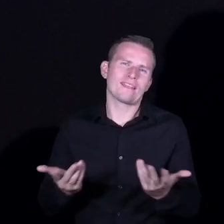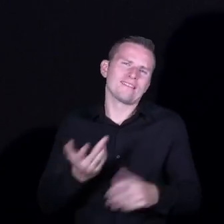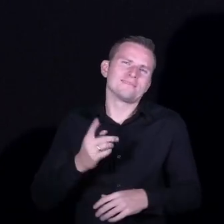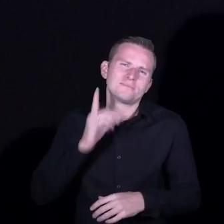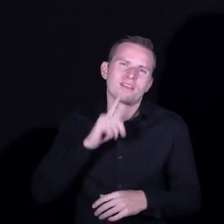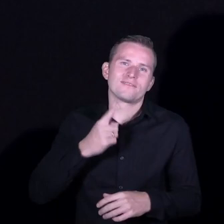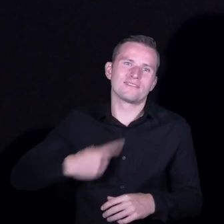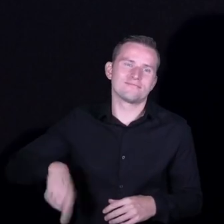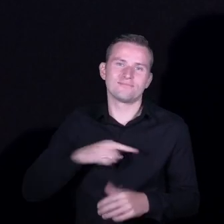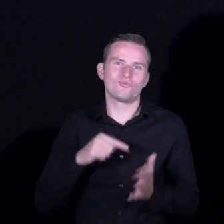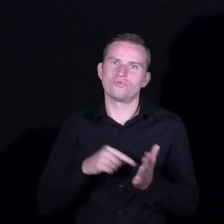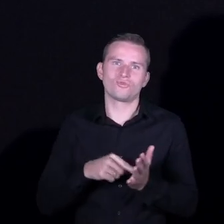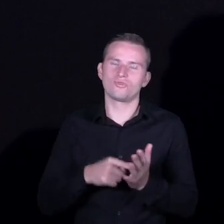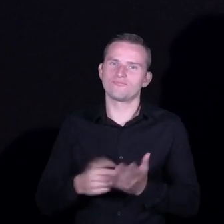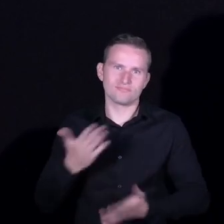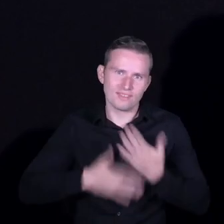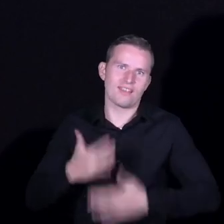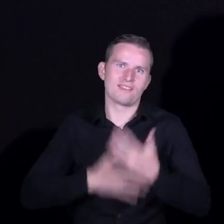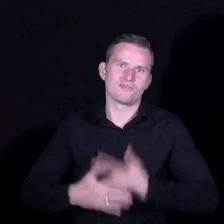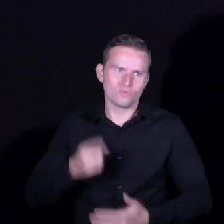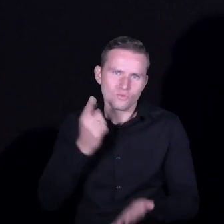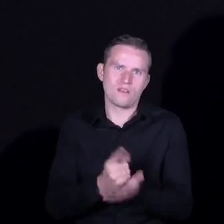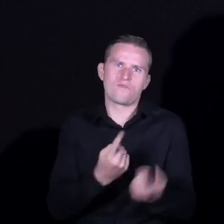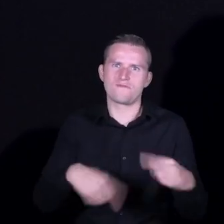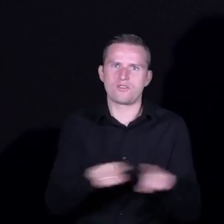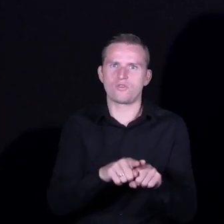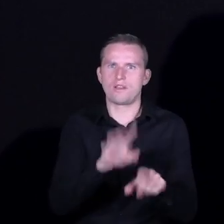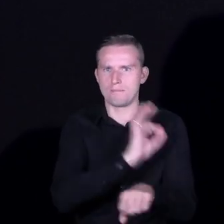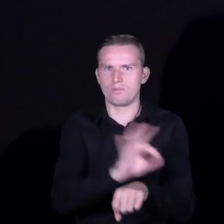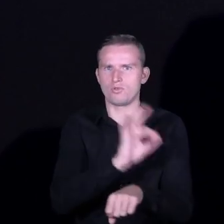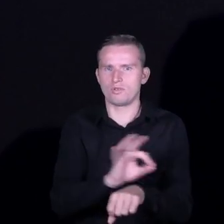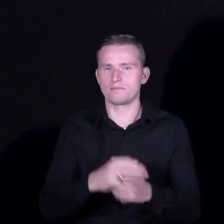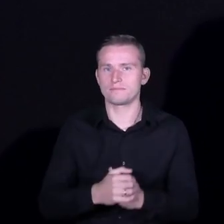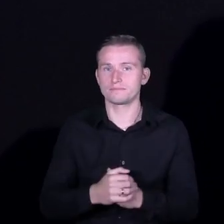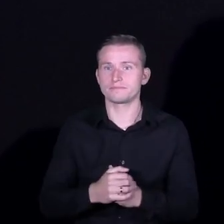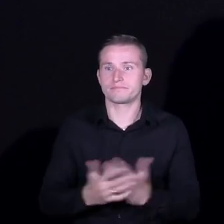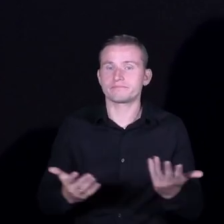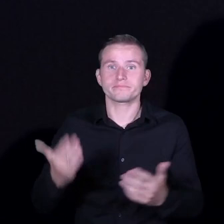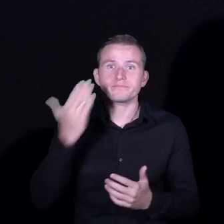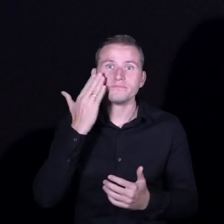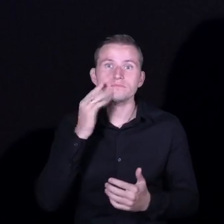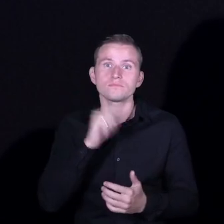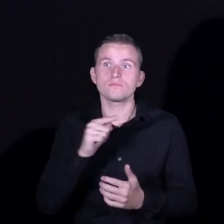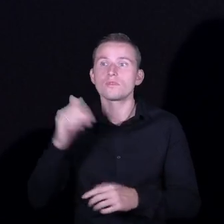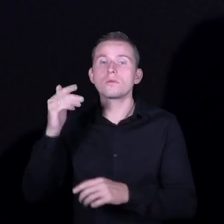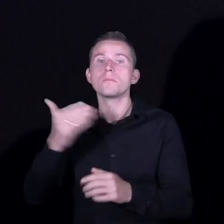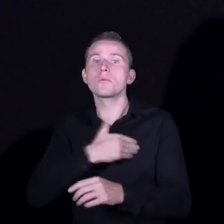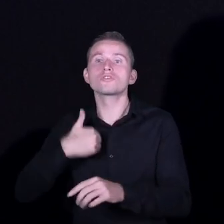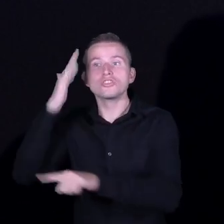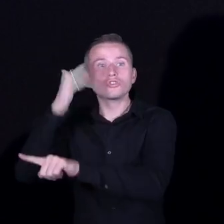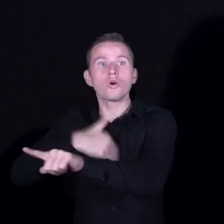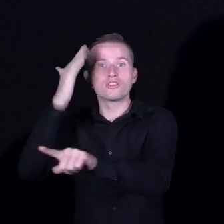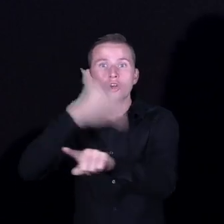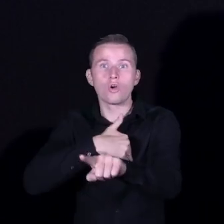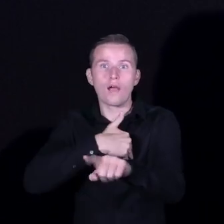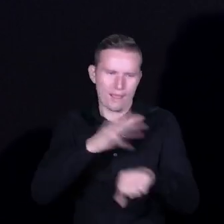przedmiotem zadowolenia, że udało się to zrealizować i mniej więcej wiemy, że tego typu działania w polskich szkołach są możliwe, tak? Że